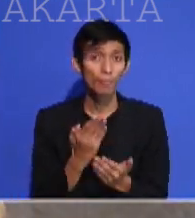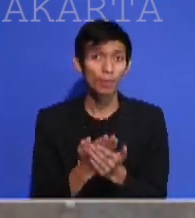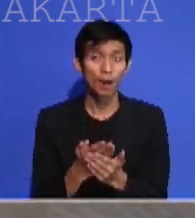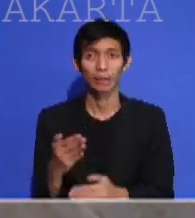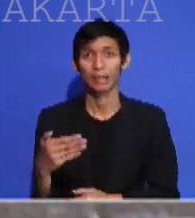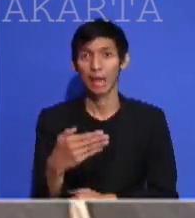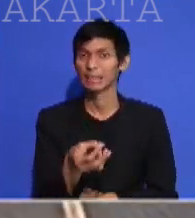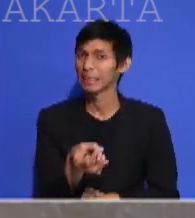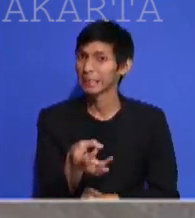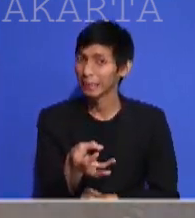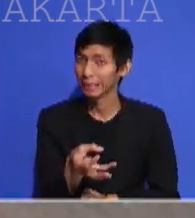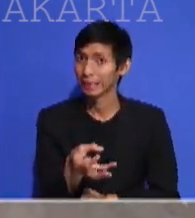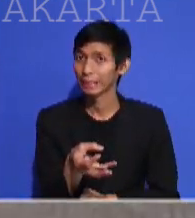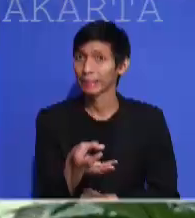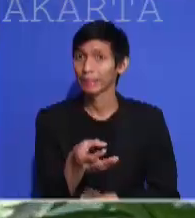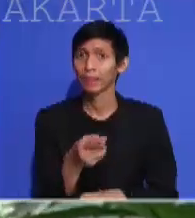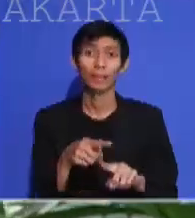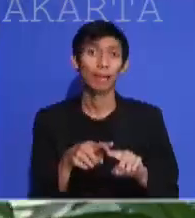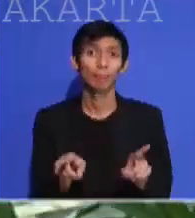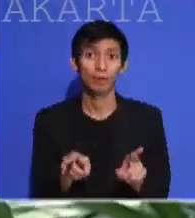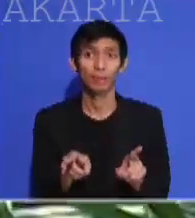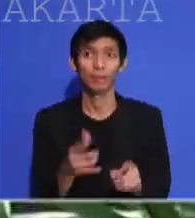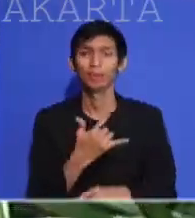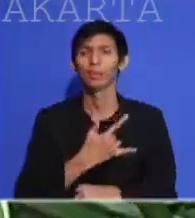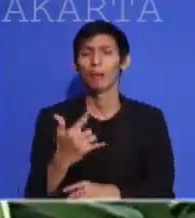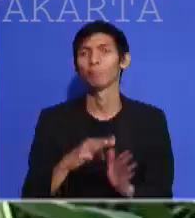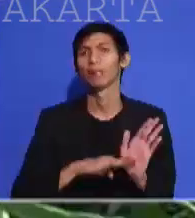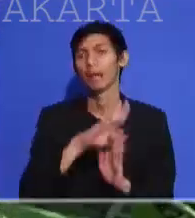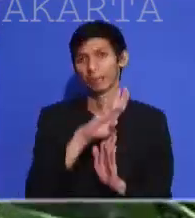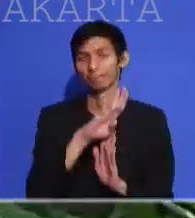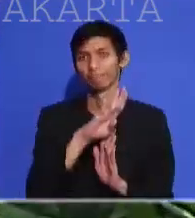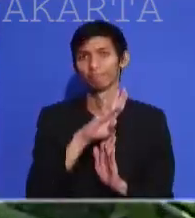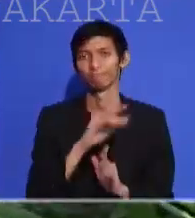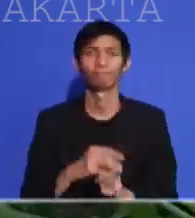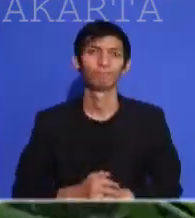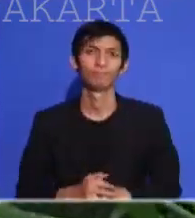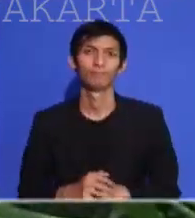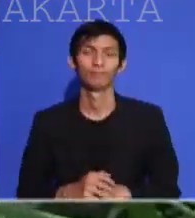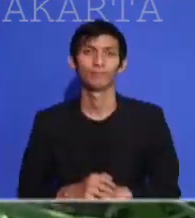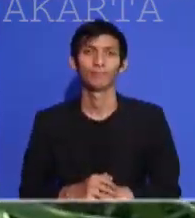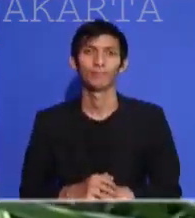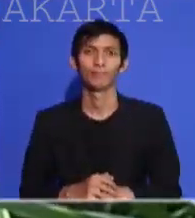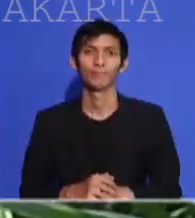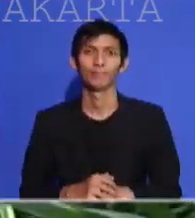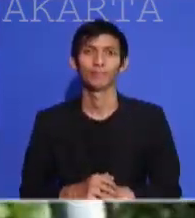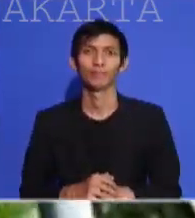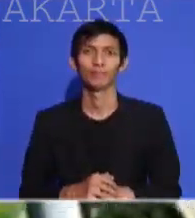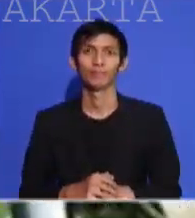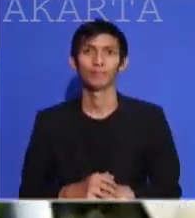boten kawon kalian ulam nila konsumsi. Keporo kadang tani ulam kualahan anggenipun nyekapi panyuwunan winih ulam